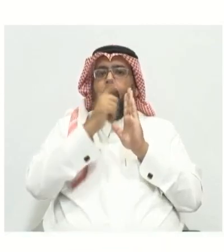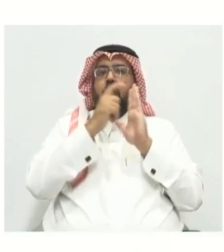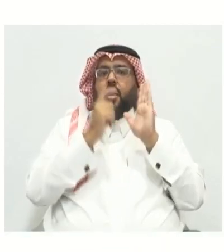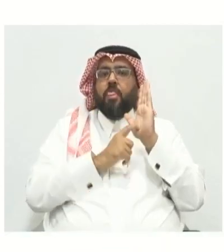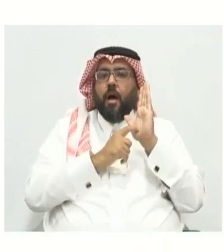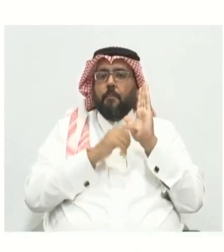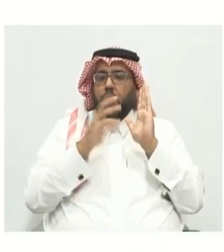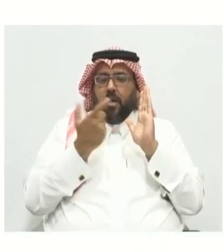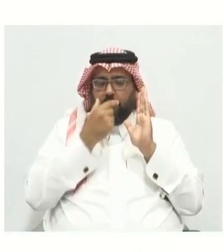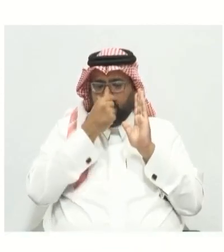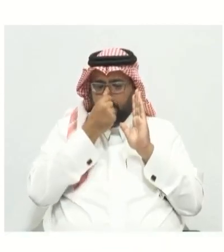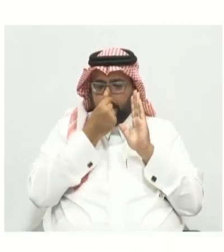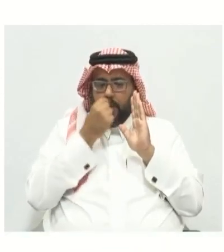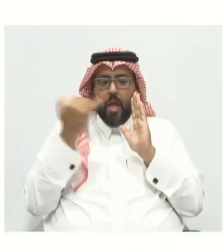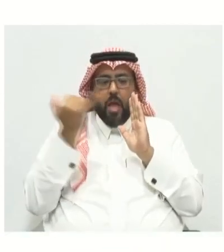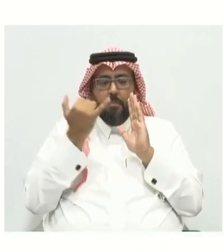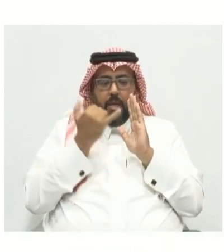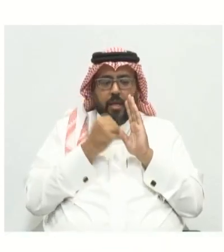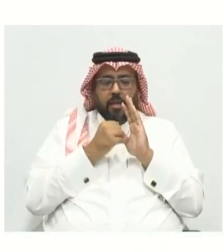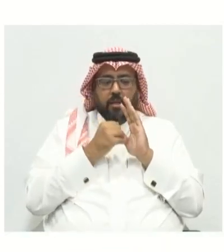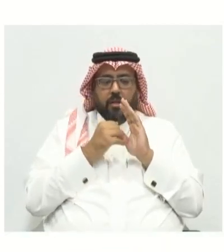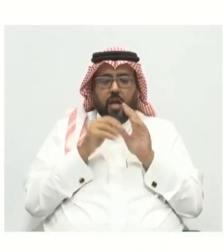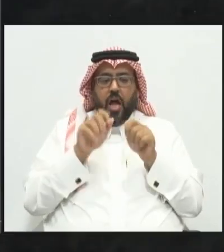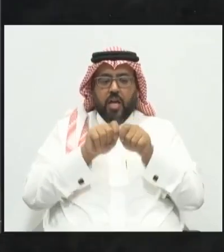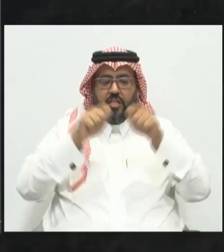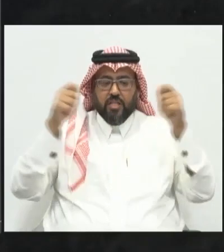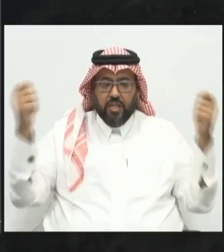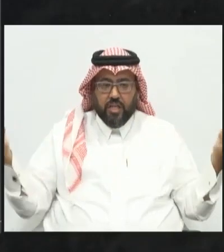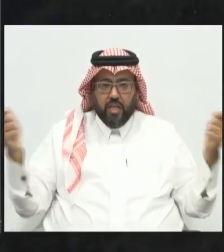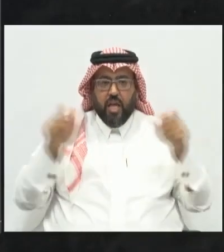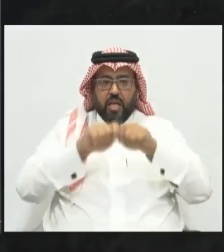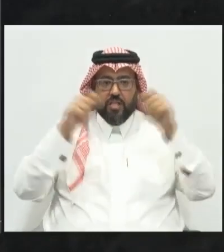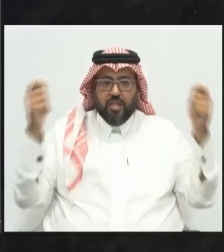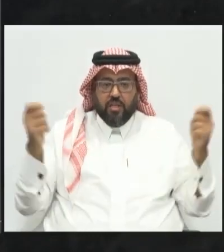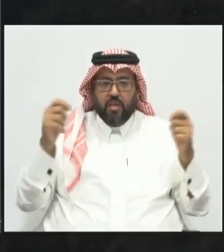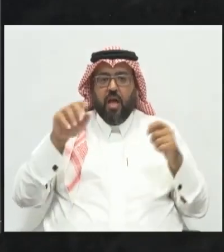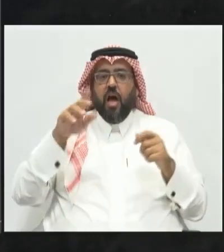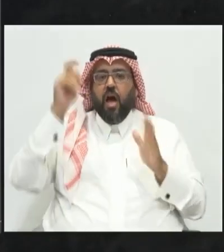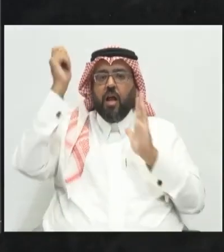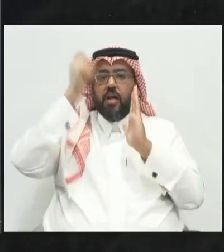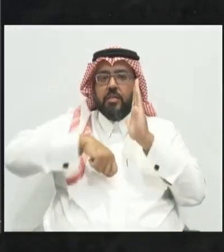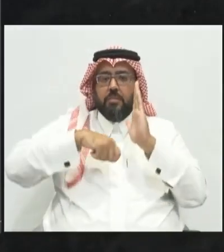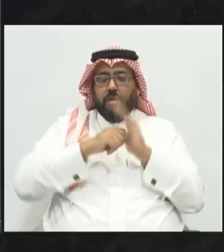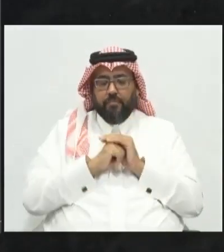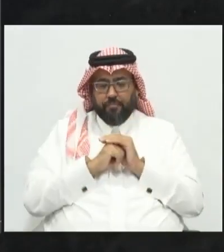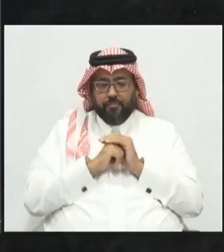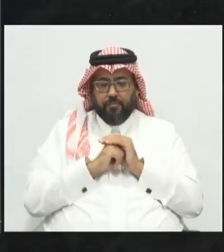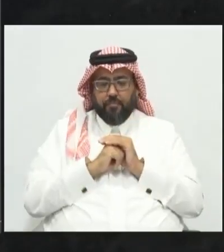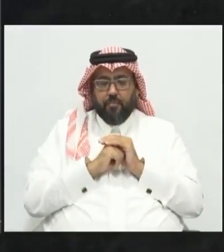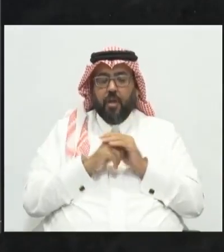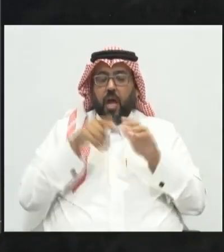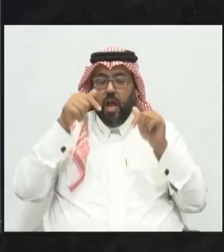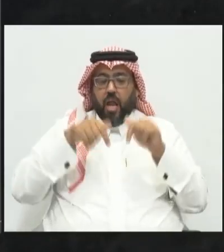وكذلك تبين اهميه الجريده الرسميه تبين اهميه الجريده الرسميه والان